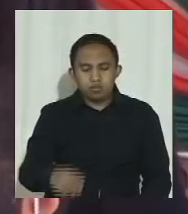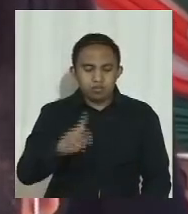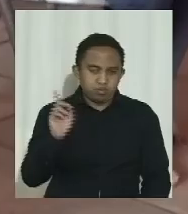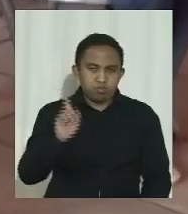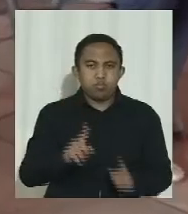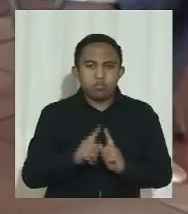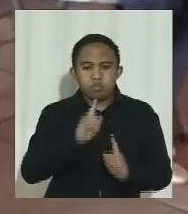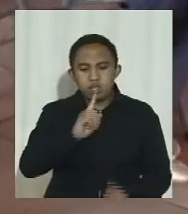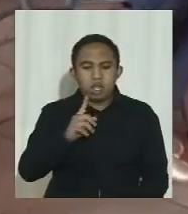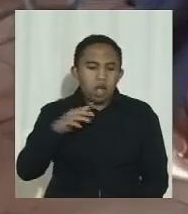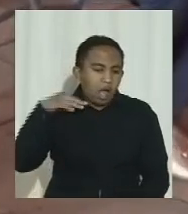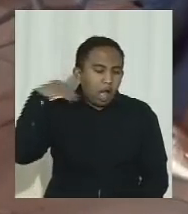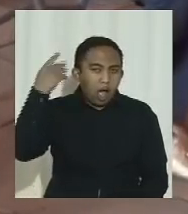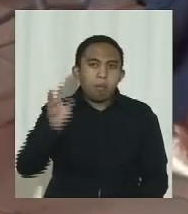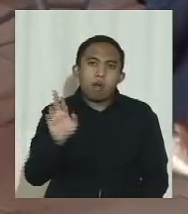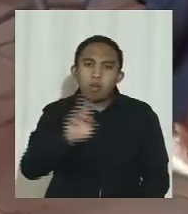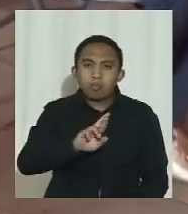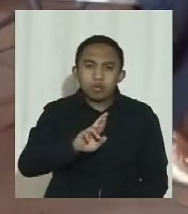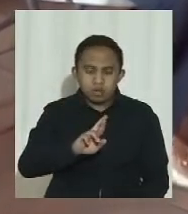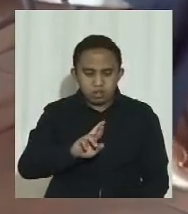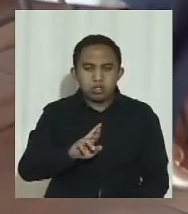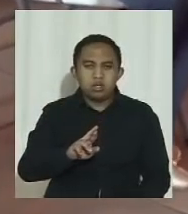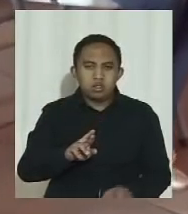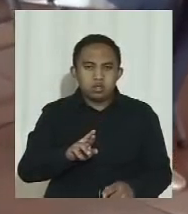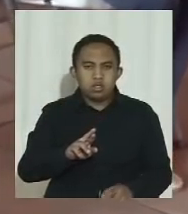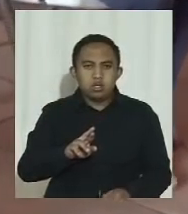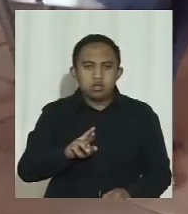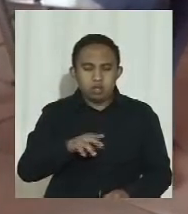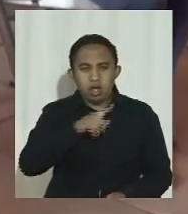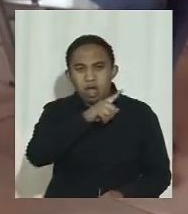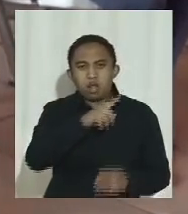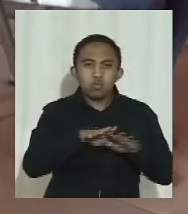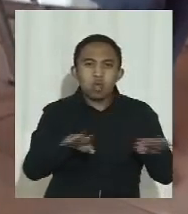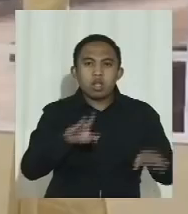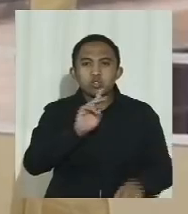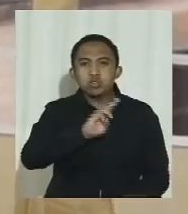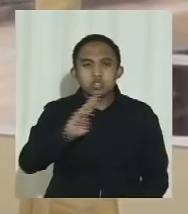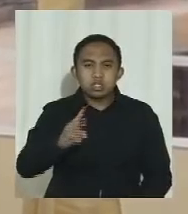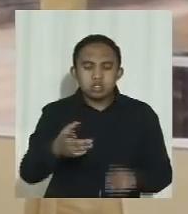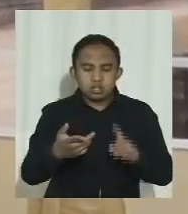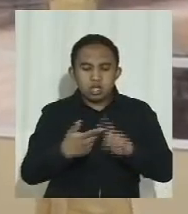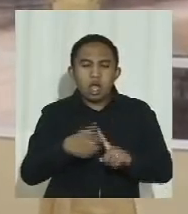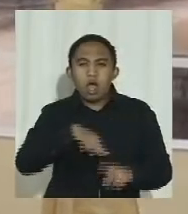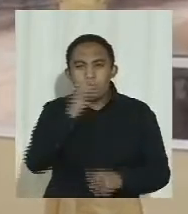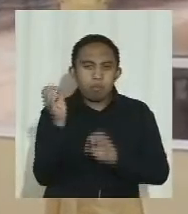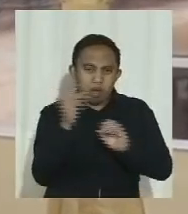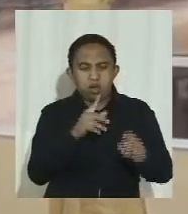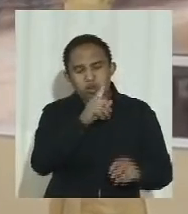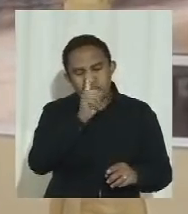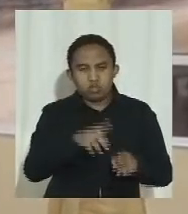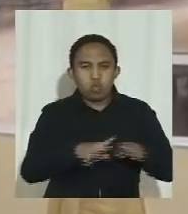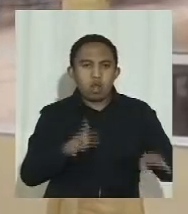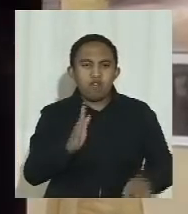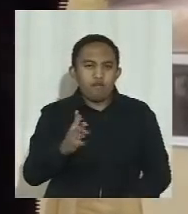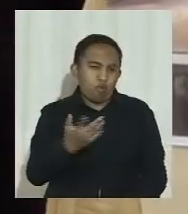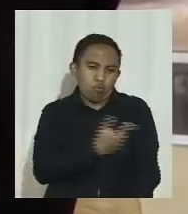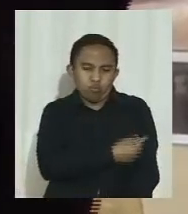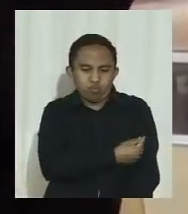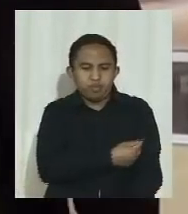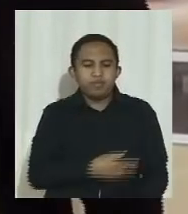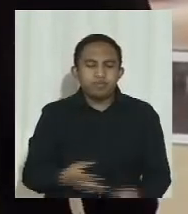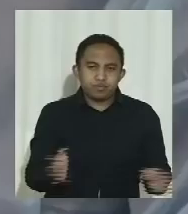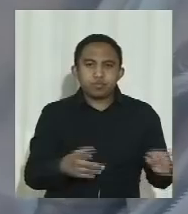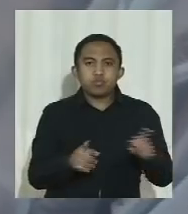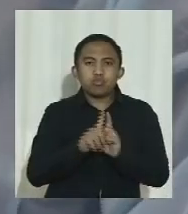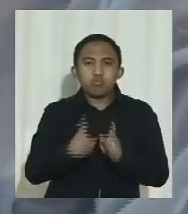koa ny toeram-panaova vaksiny eny amin'ny 67 hektara sy ny eny amin'ny kommunina Ambohimanarina. Isy ihany koa ireo ekipa avy amin'ny ministeran'ny